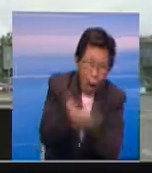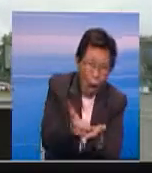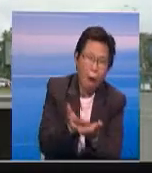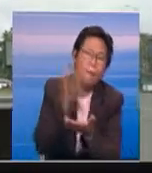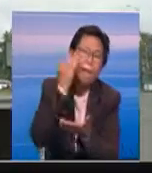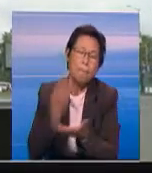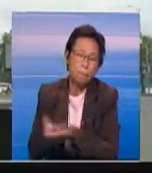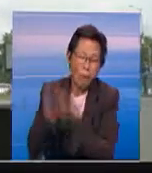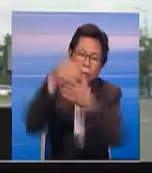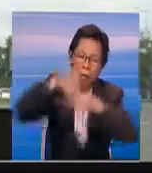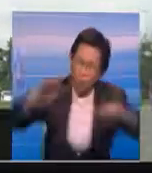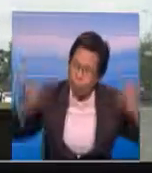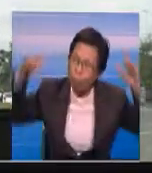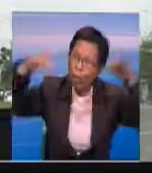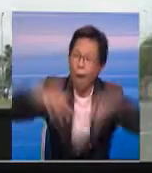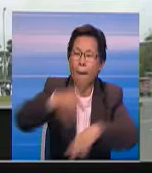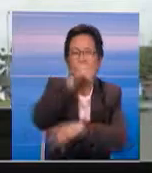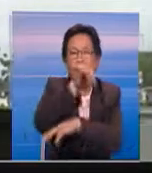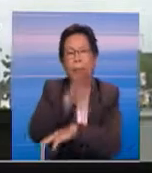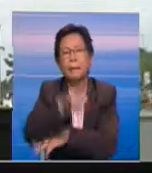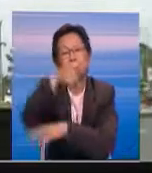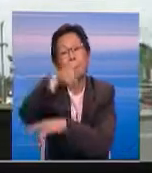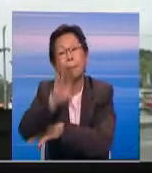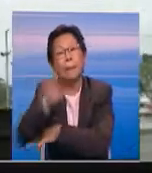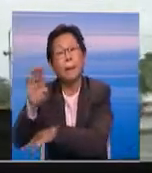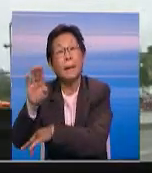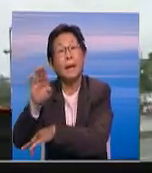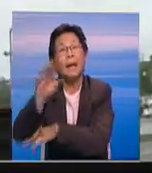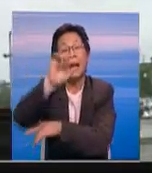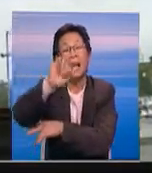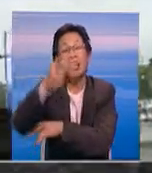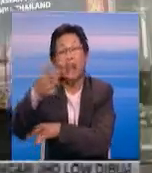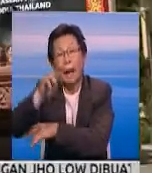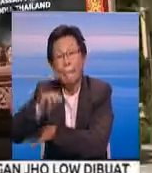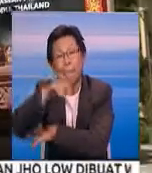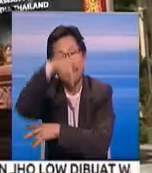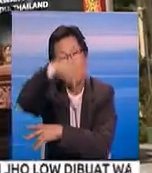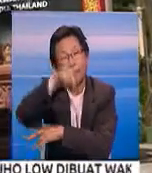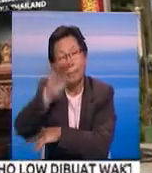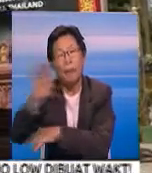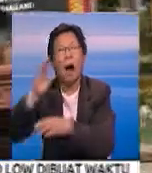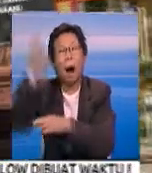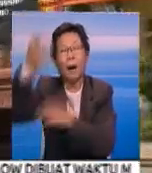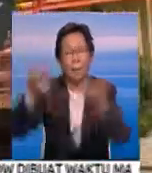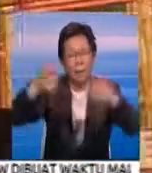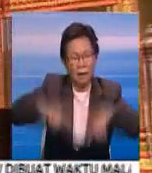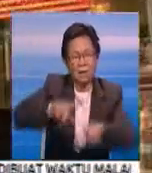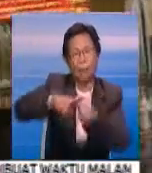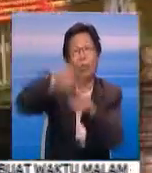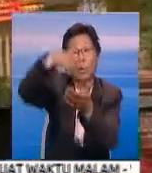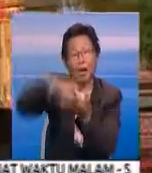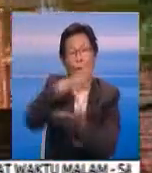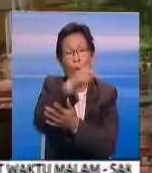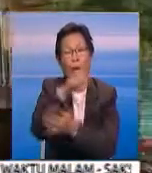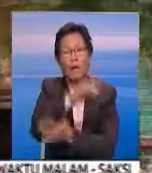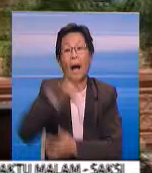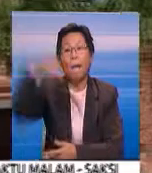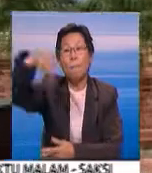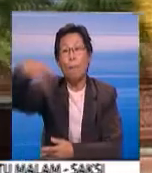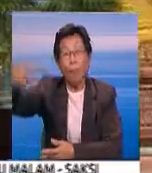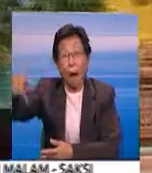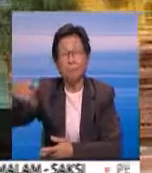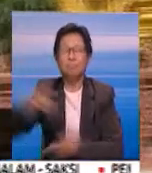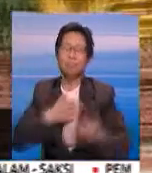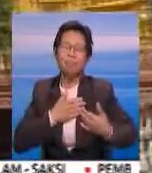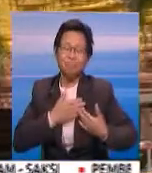terbabit dalam Perhimpunan Agung Pertubuhan Bangsa Bersatu yang akan berlangsung bulan ini. Kuala Lumpur dan Phnom Penh juga komited